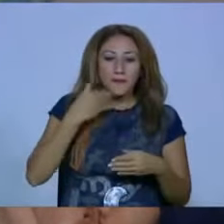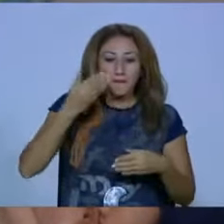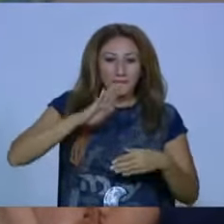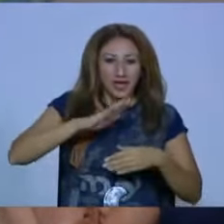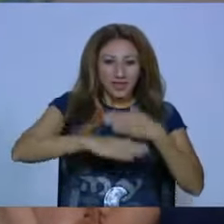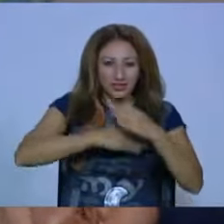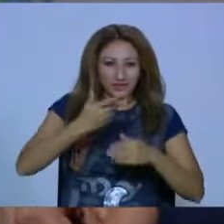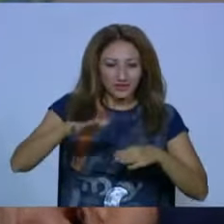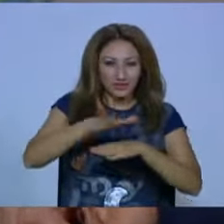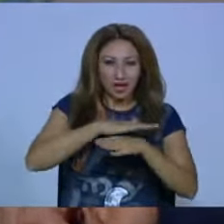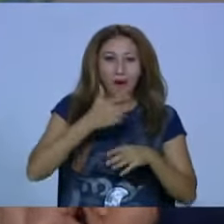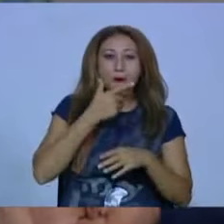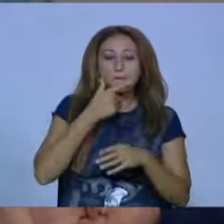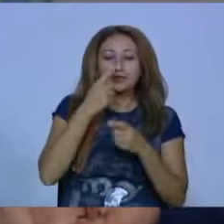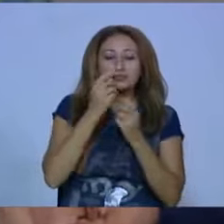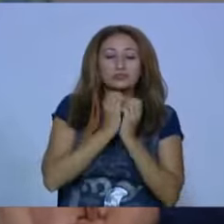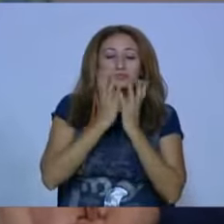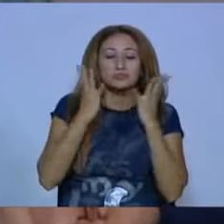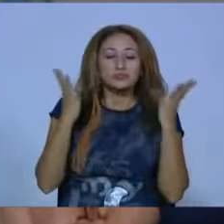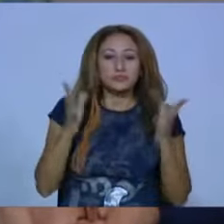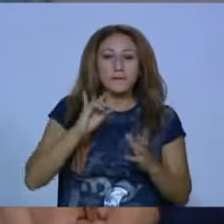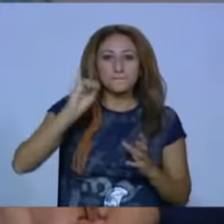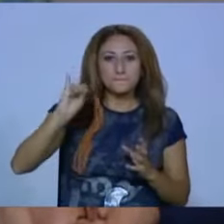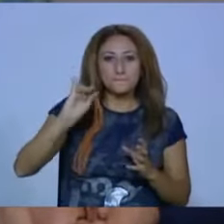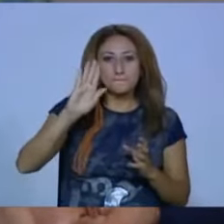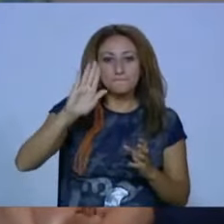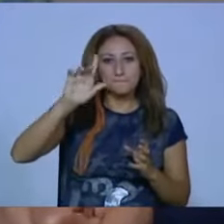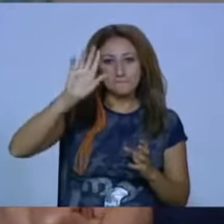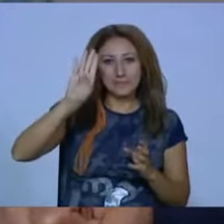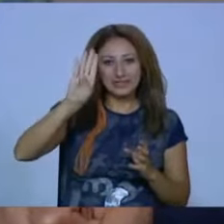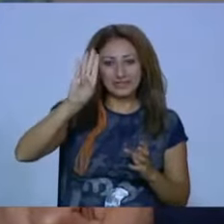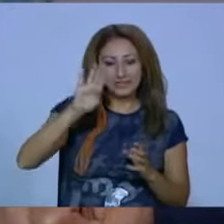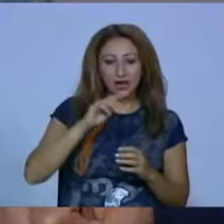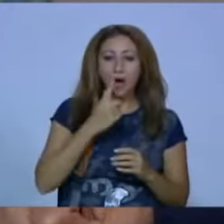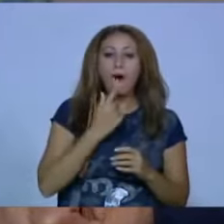هو كان بيحب المسك الابيض، فقال لي هات لي فيه مسك احمر.